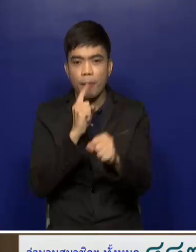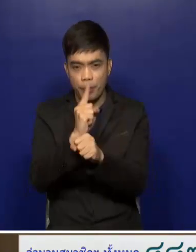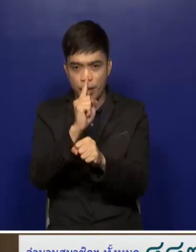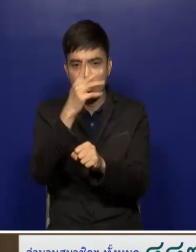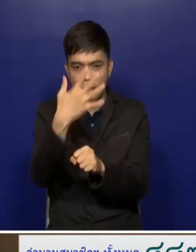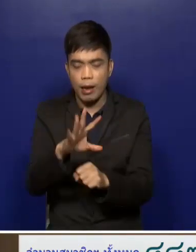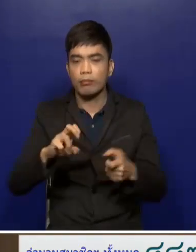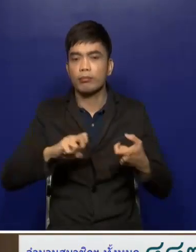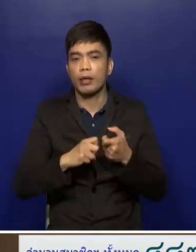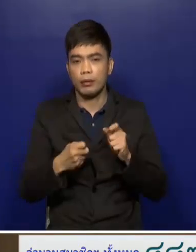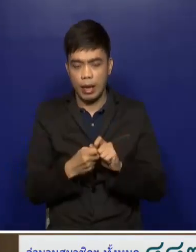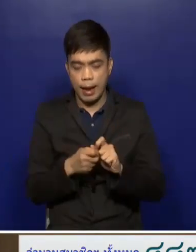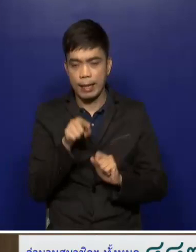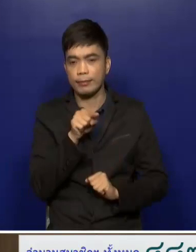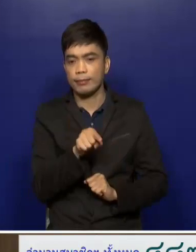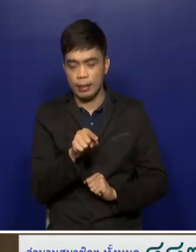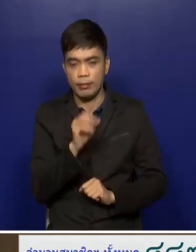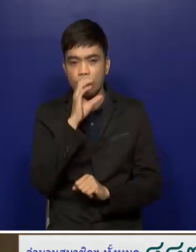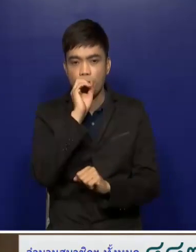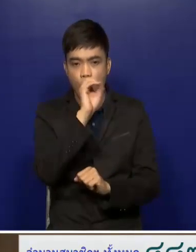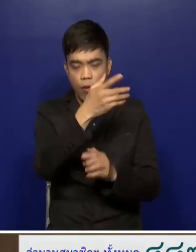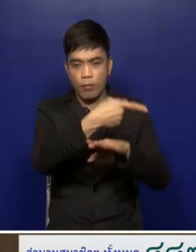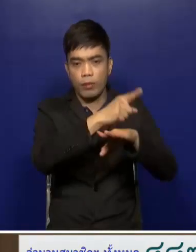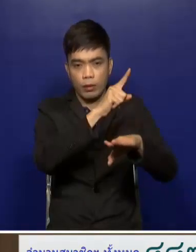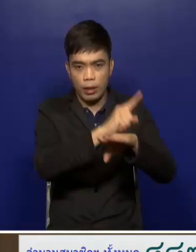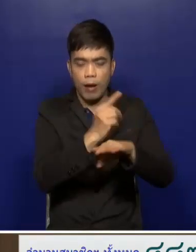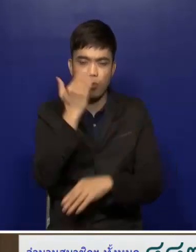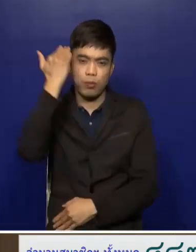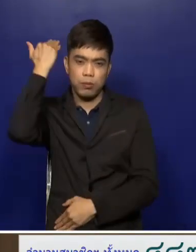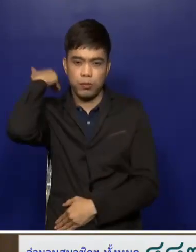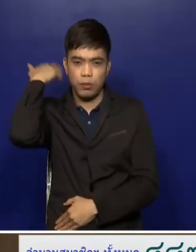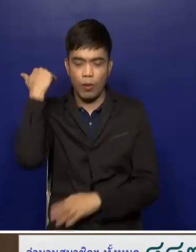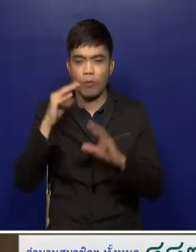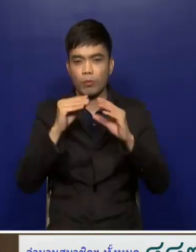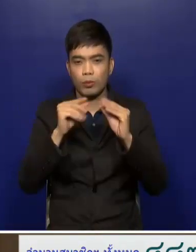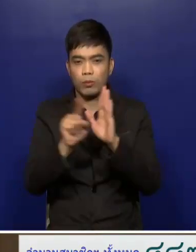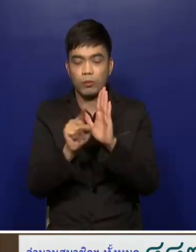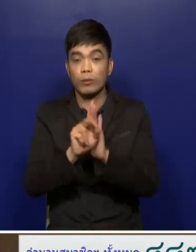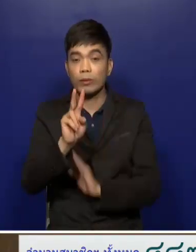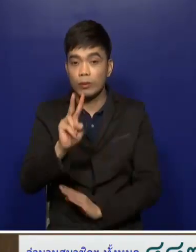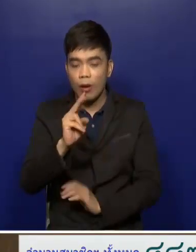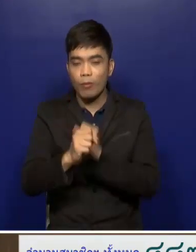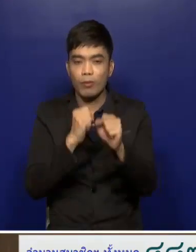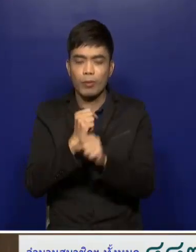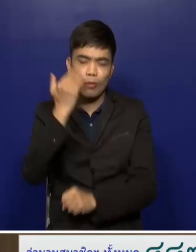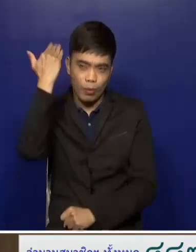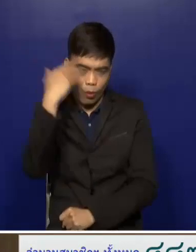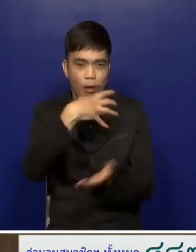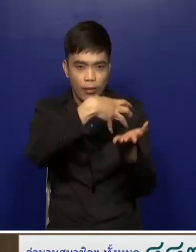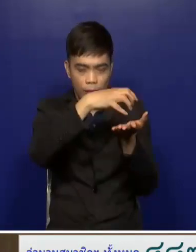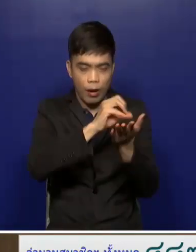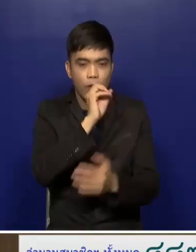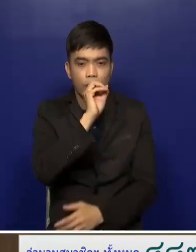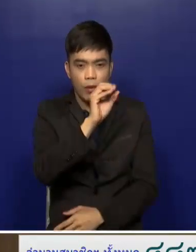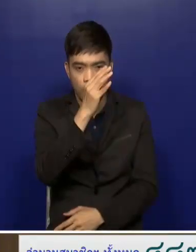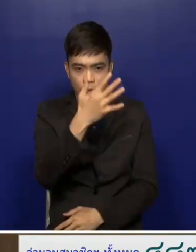ได้เคยนำเรียนหารือท่านประธานมาแล้วสมัยประชุมครั้งที่2ปีที่ผ่านมาแต่ปัญ